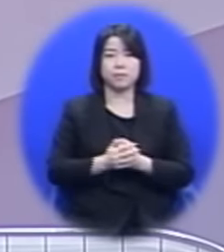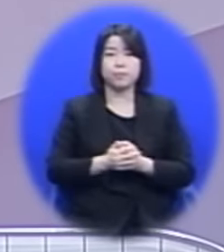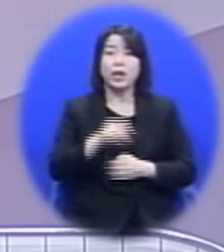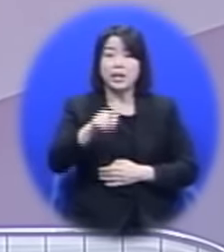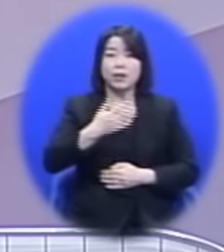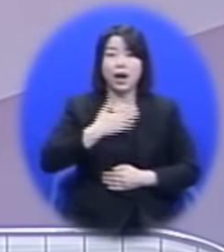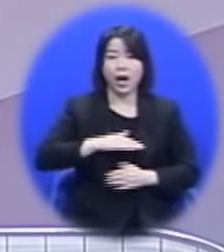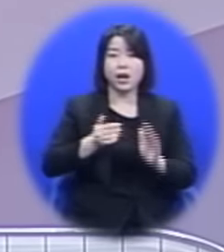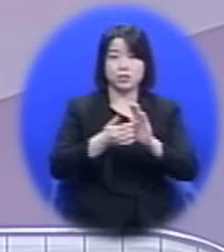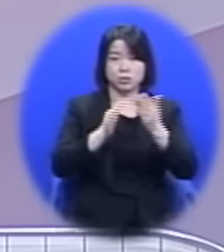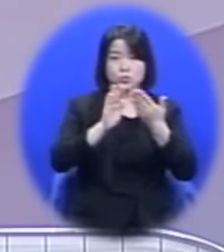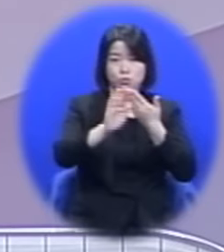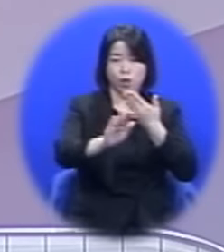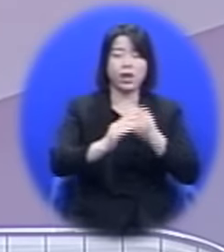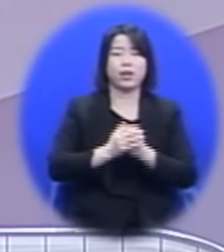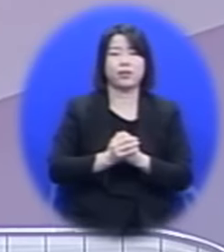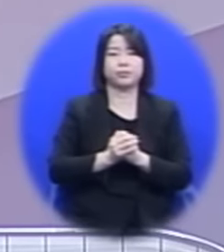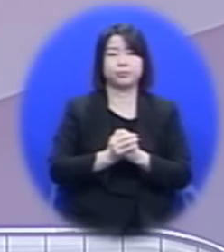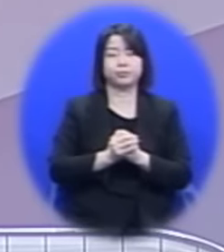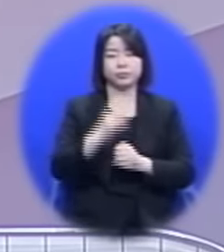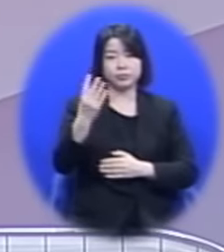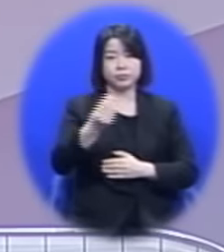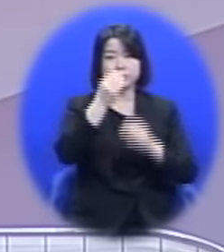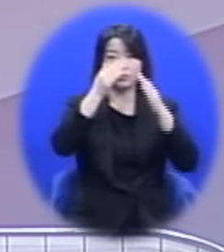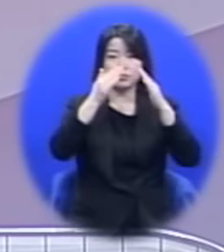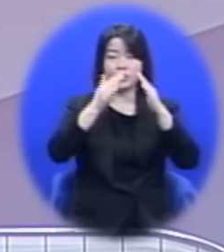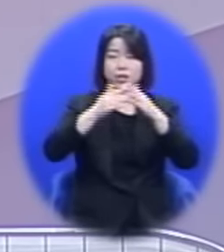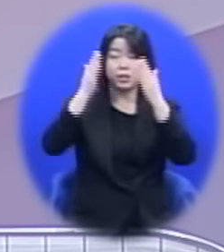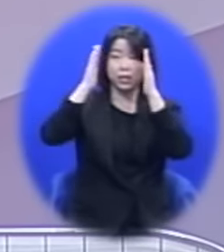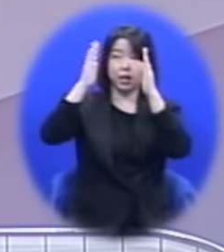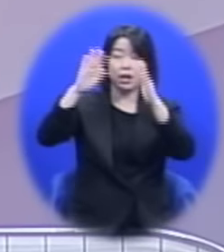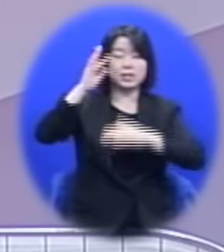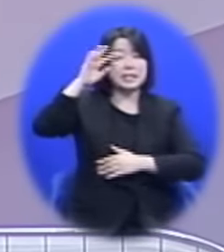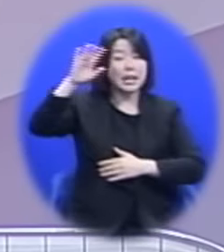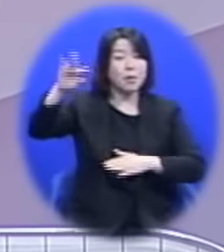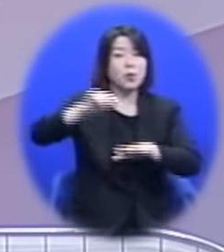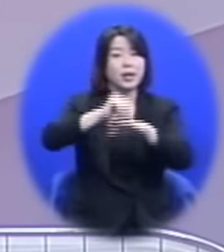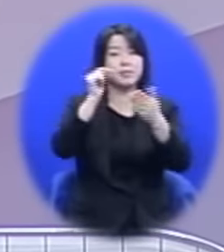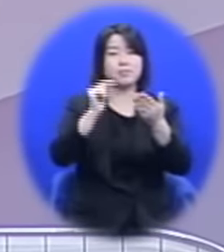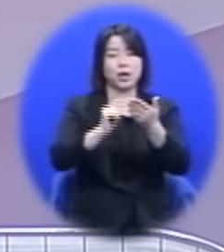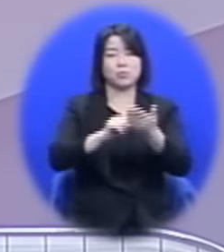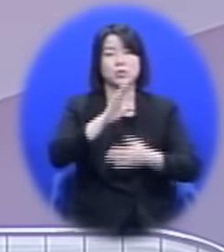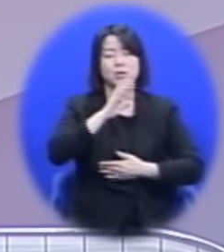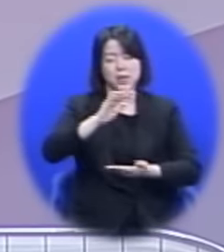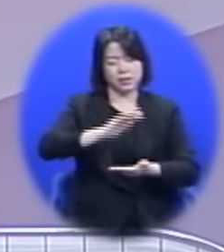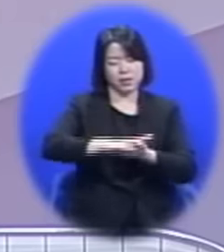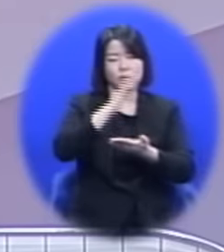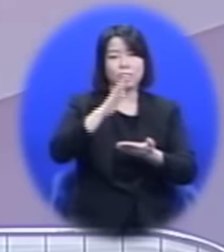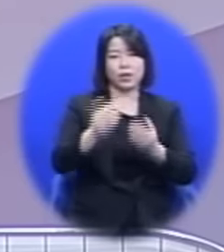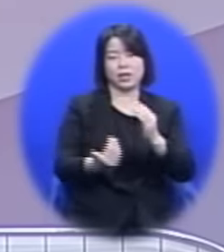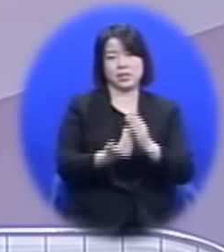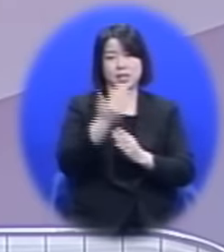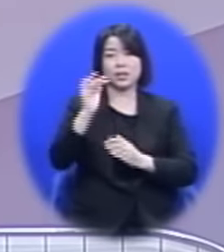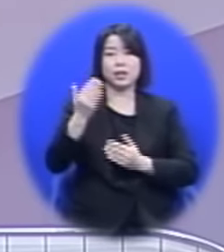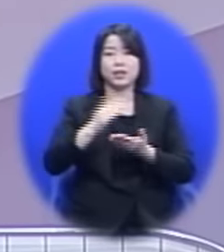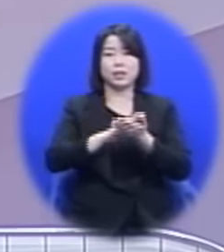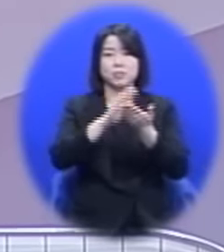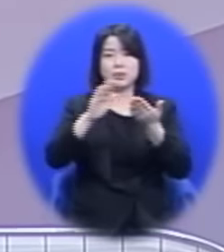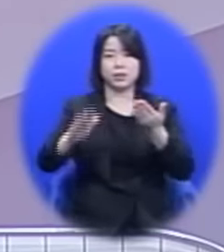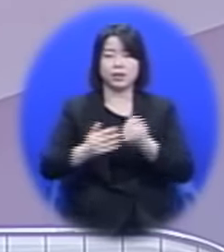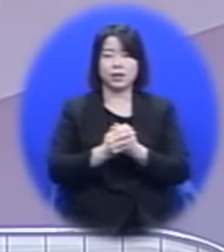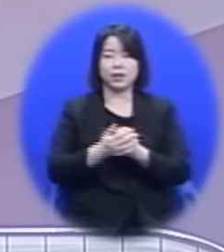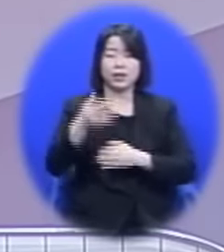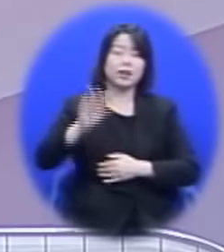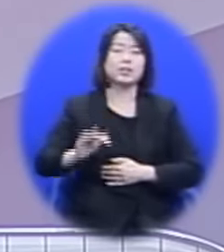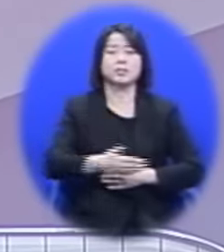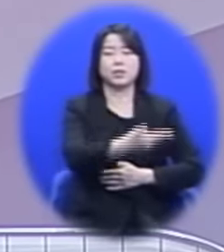이것을 알고 나면 성전을 향한 사모하는 마음은 정말 뜨겁게 일어나는 거죠. 근데